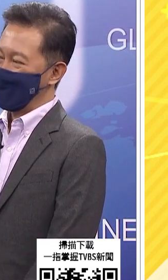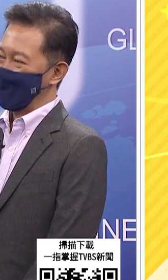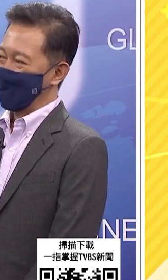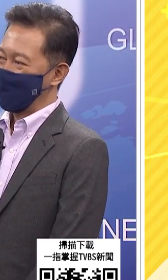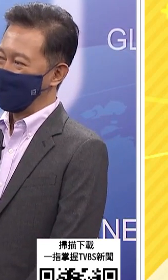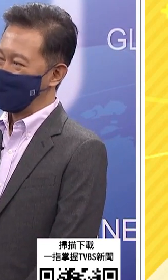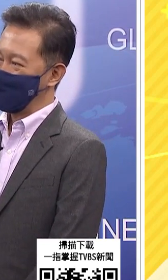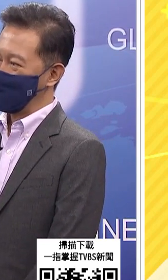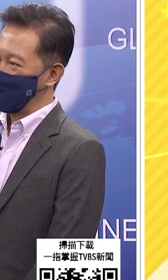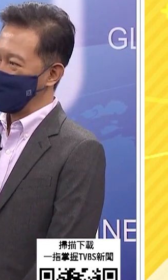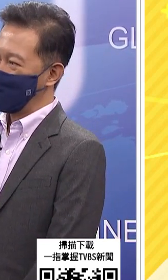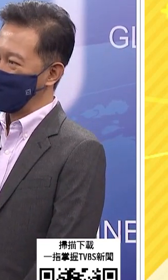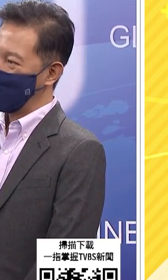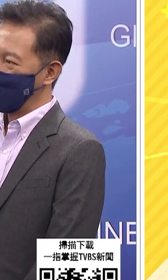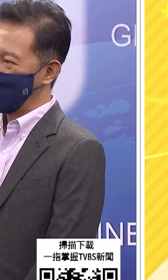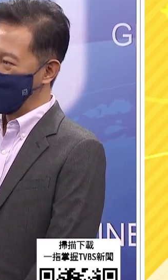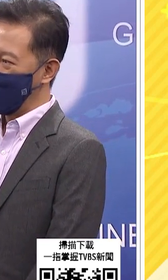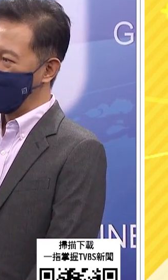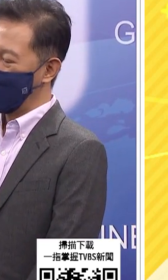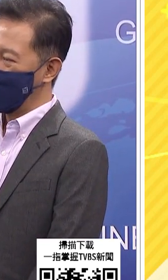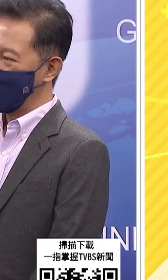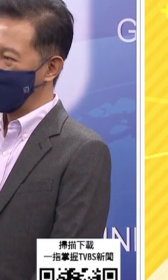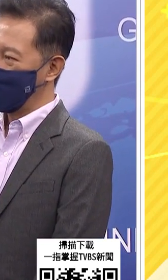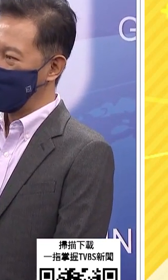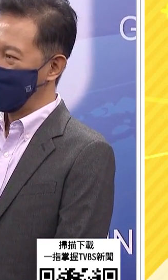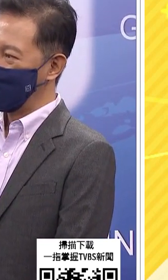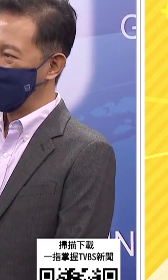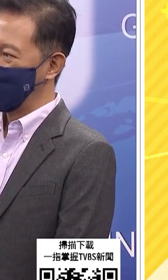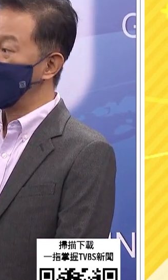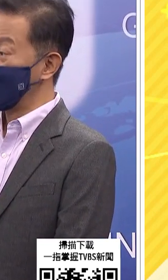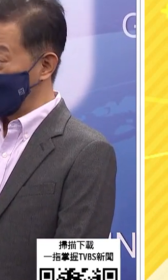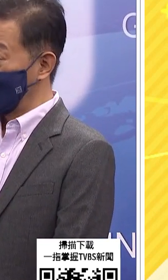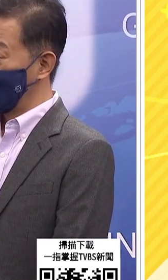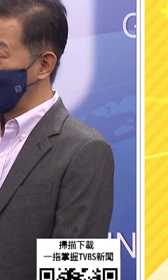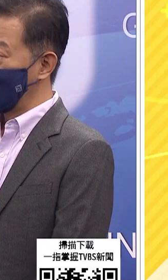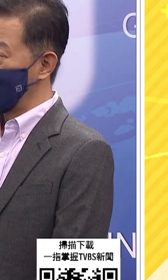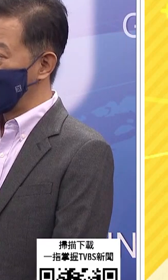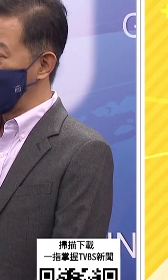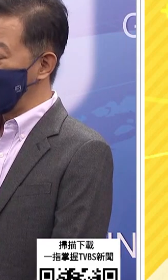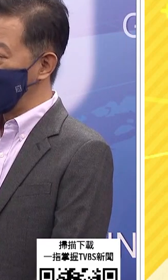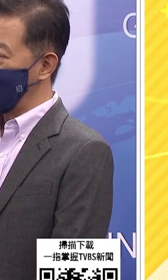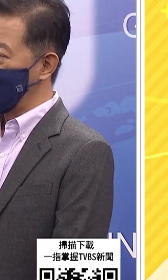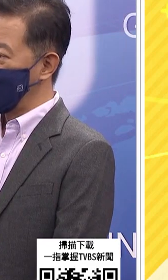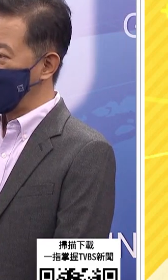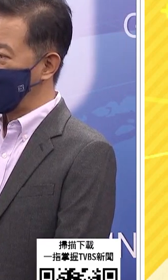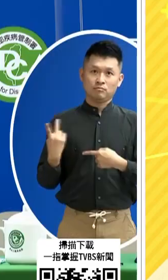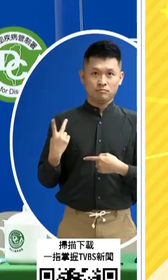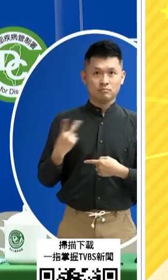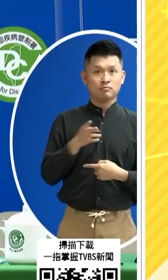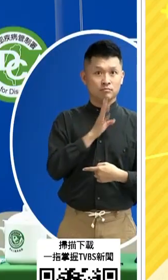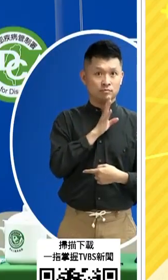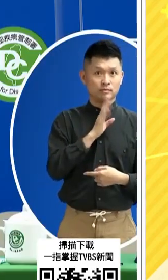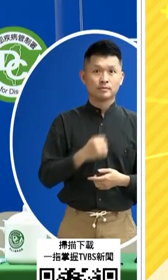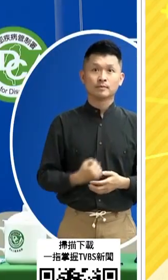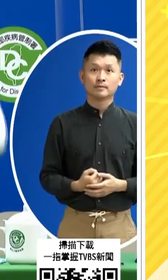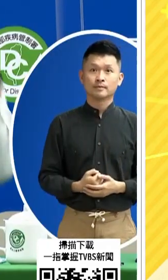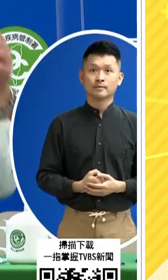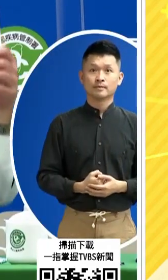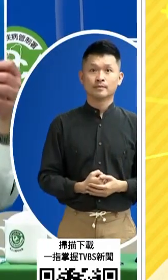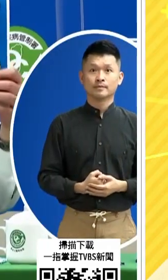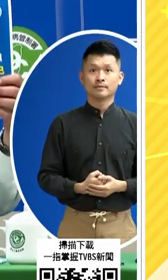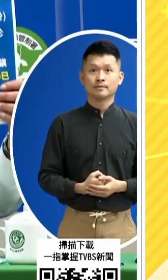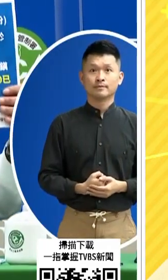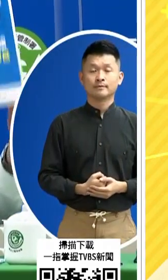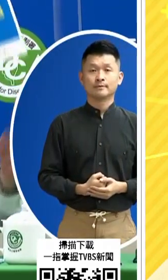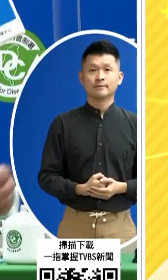结果美国是第一个帮你打脸的， 对。 美国在516的时候，5月16号 是 他的 CDC 就疾管中心